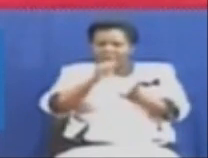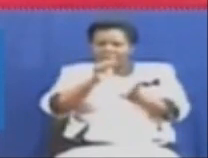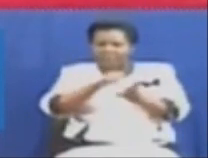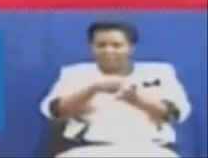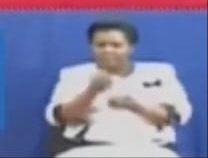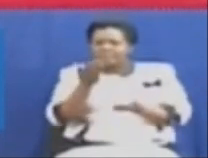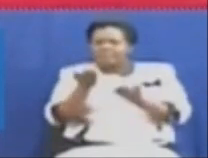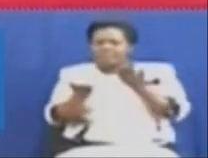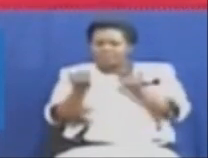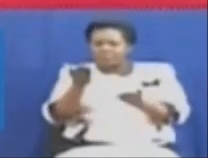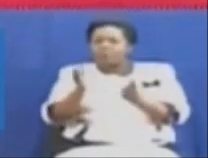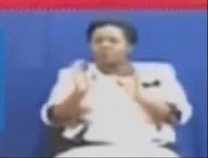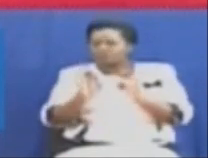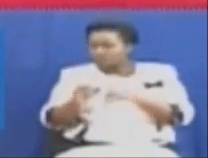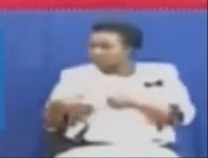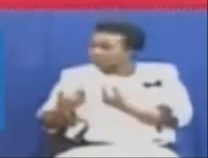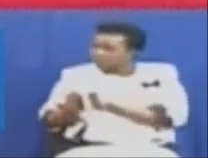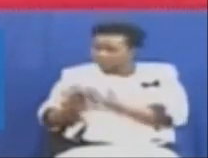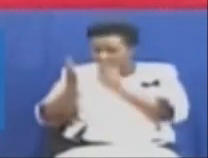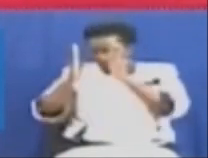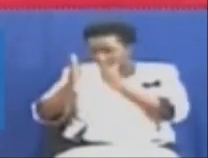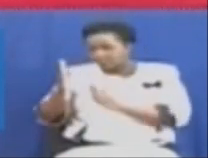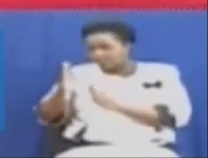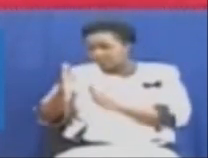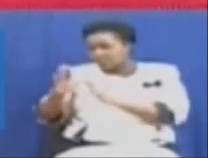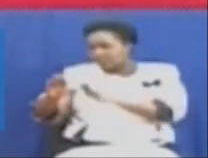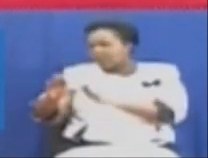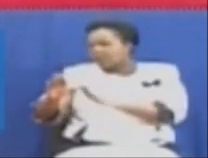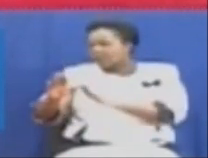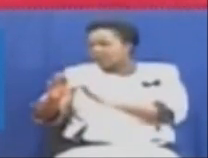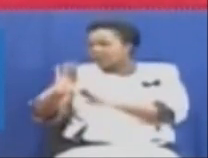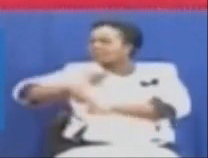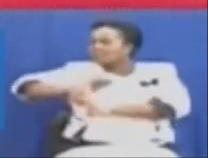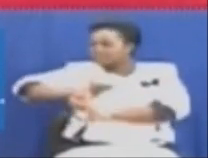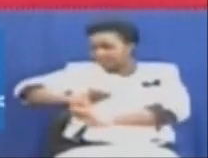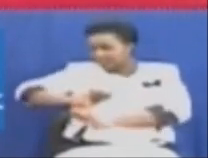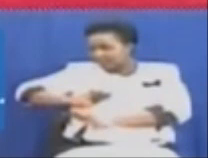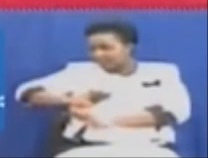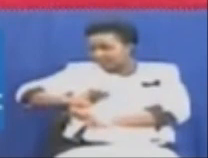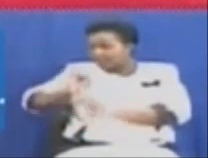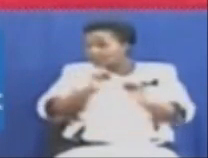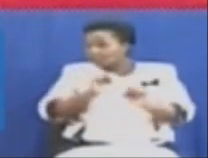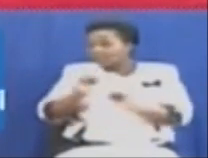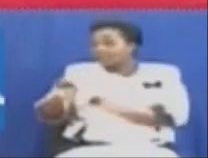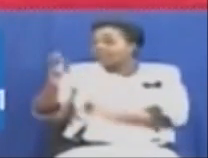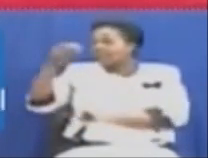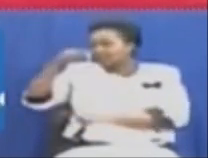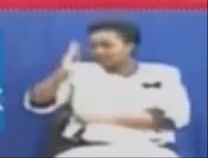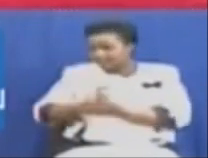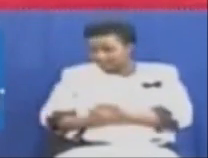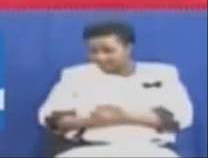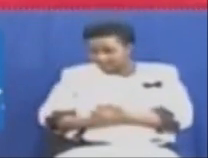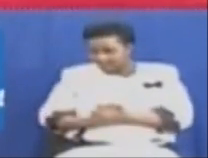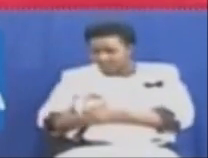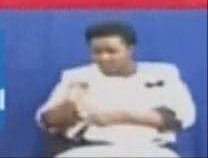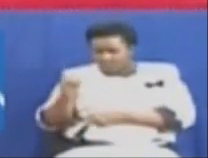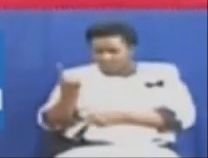Mheshimiwa Naibu Spika, kwa niaba ya Waziri wa Nchi Ofisi ya Rais TAMISEMI, naomba nijibu swali la nyongeza la Mheshimiwa Pareso kama ifuatavyo.